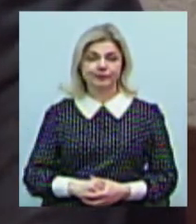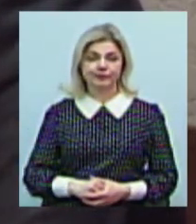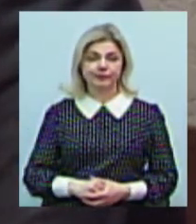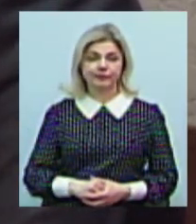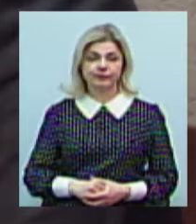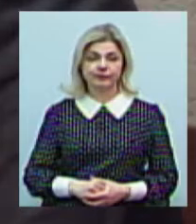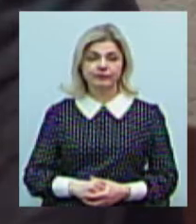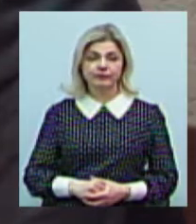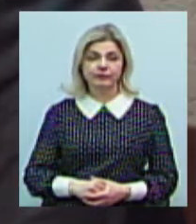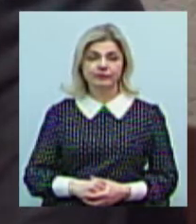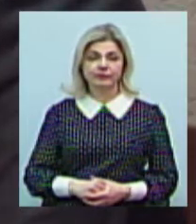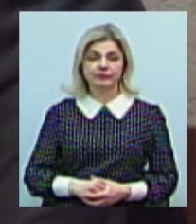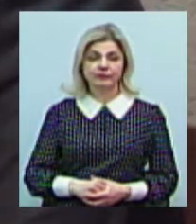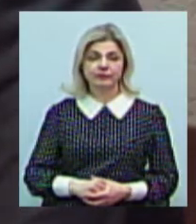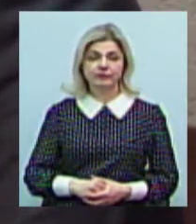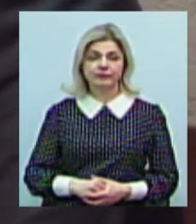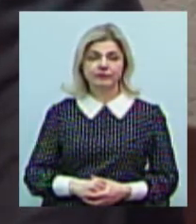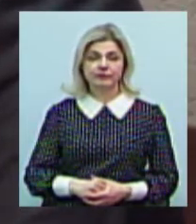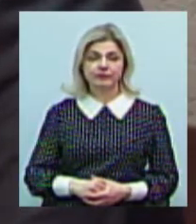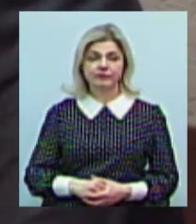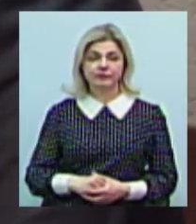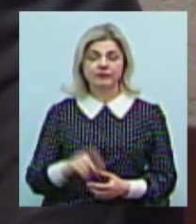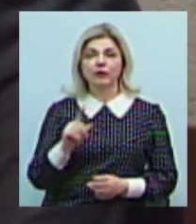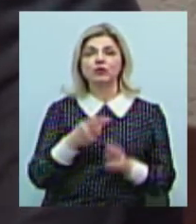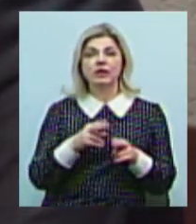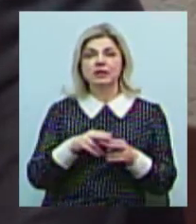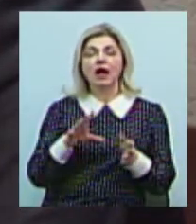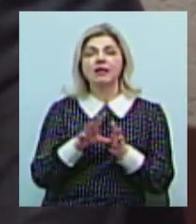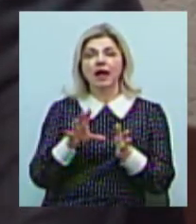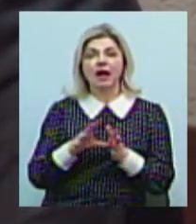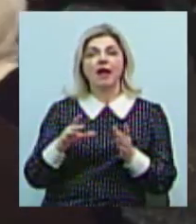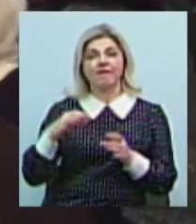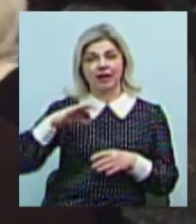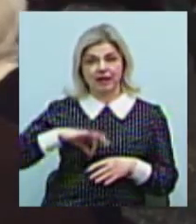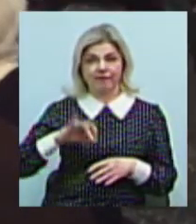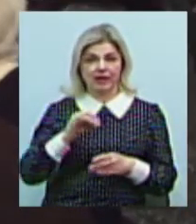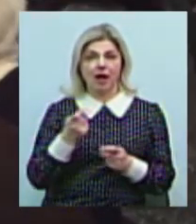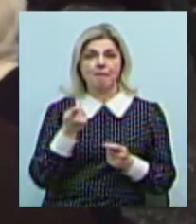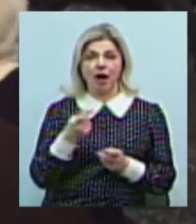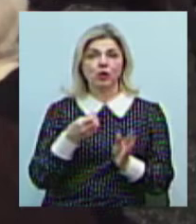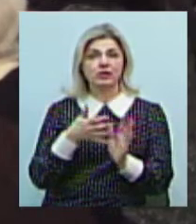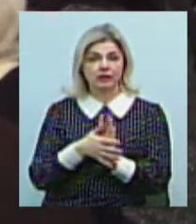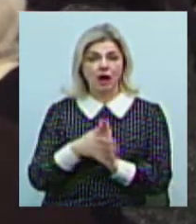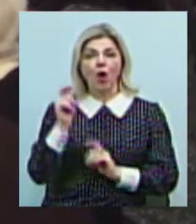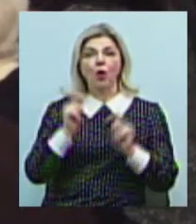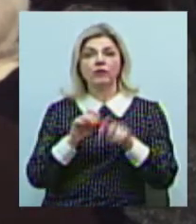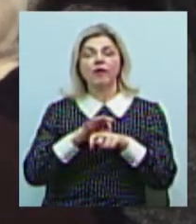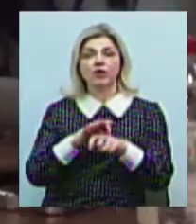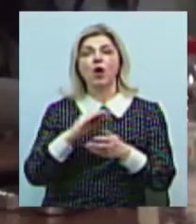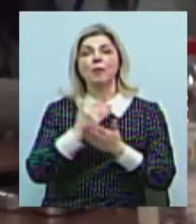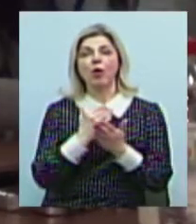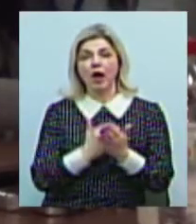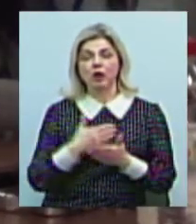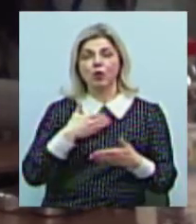а унікальність цього басейну, що він дуже енергоефективний, малозатратний. Конференція відбувалась в рамках проєкту